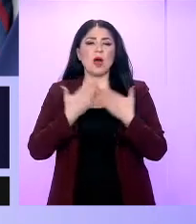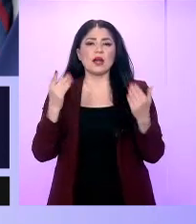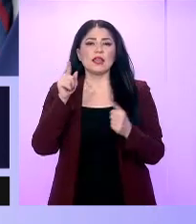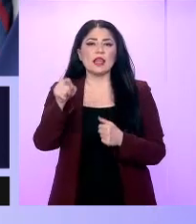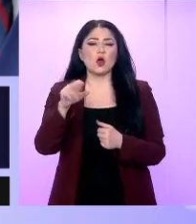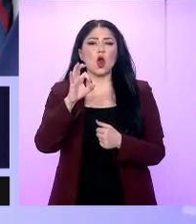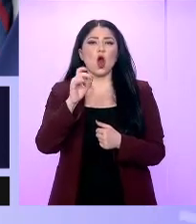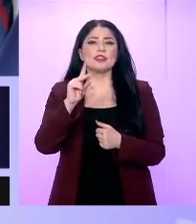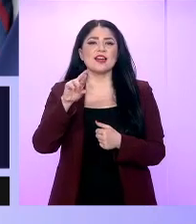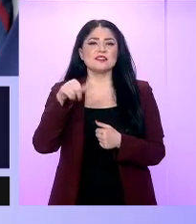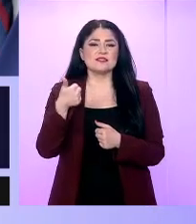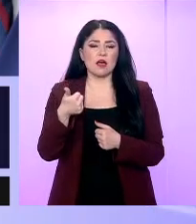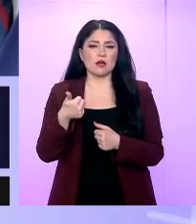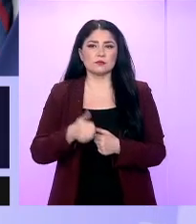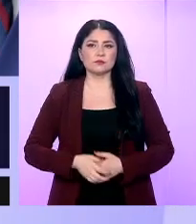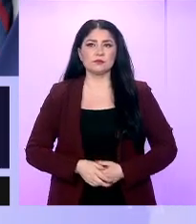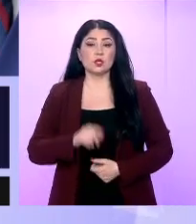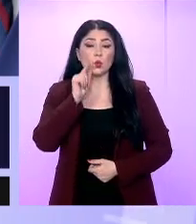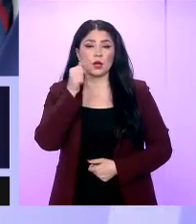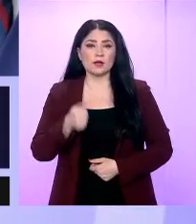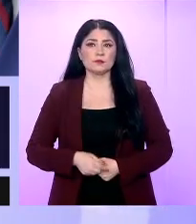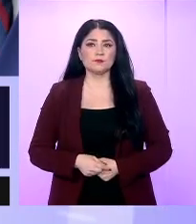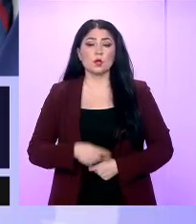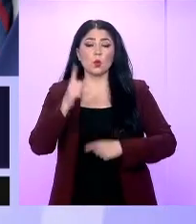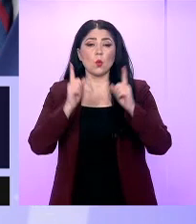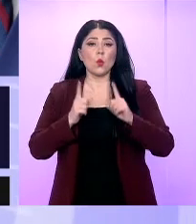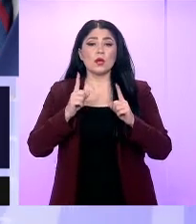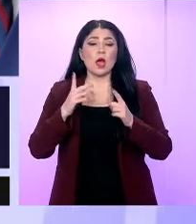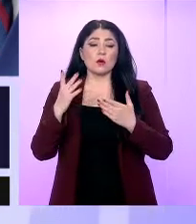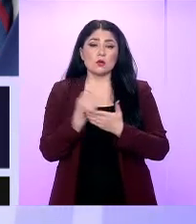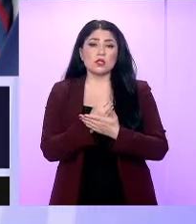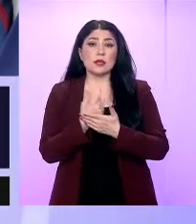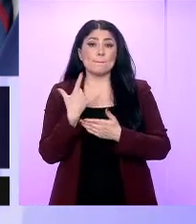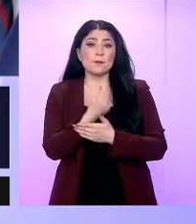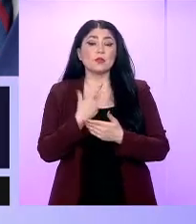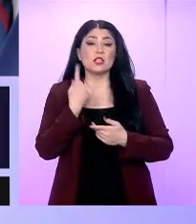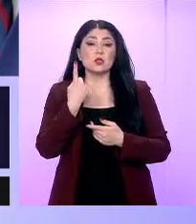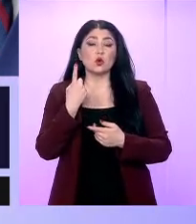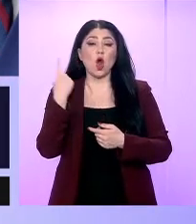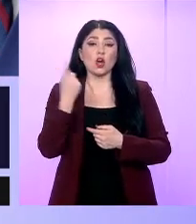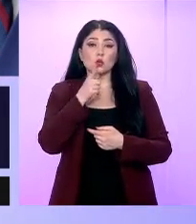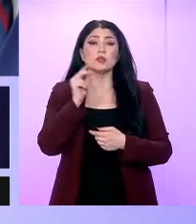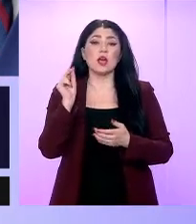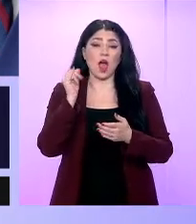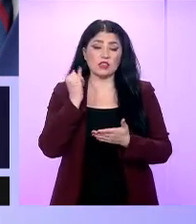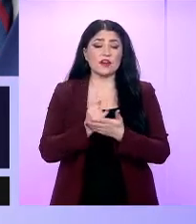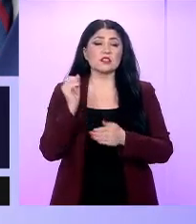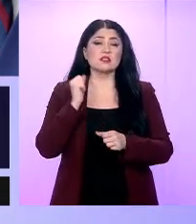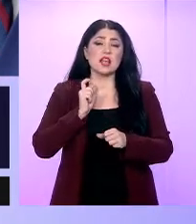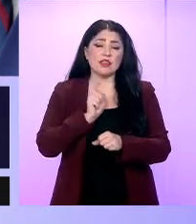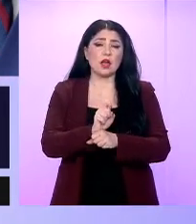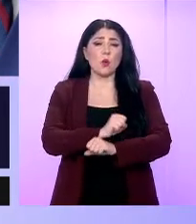civilii din Nicolaev au reușit să se evacueze încă de la începutul războiului pentru că este un oraș supus bombardamentelor și au fost